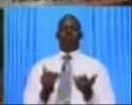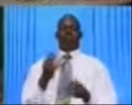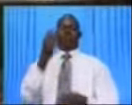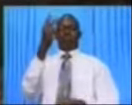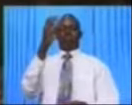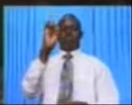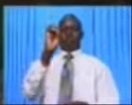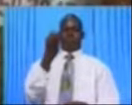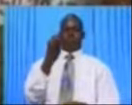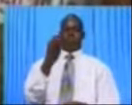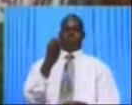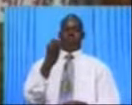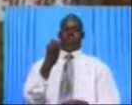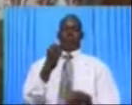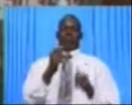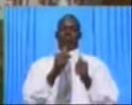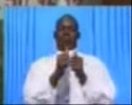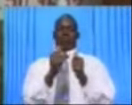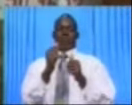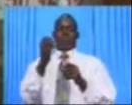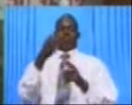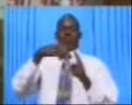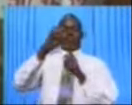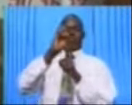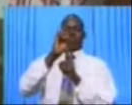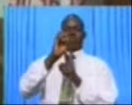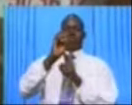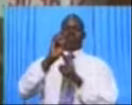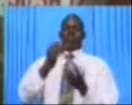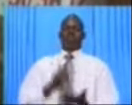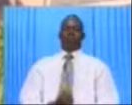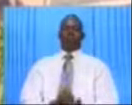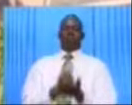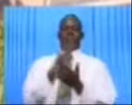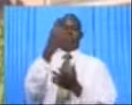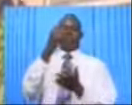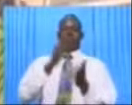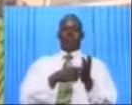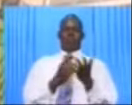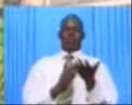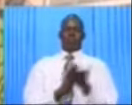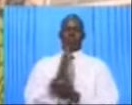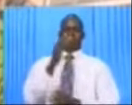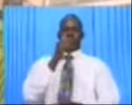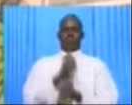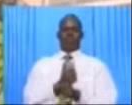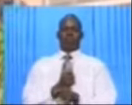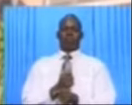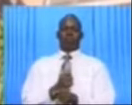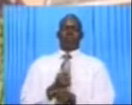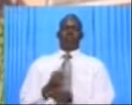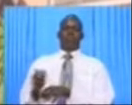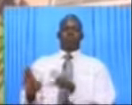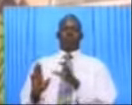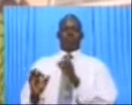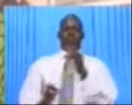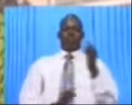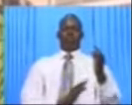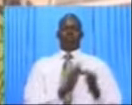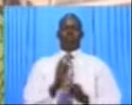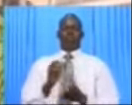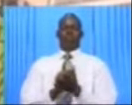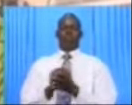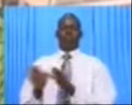deux, sauf l'État qui nous subventionne une fois par an pour pouvoir nous faire fonctionner. Ce qui fait